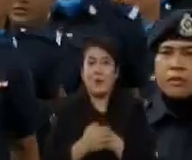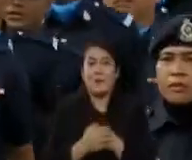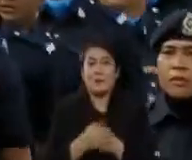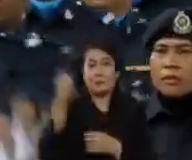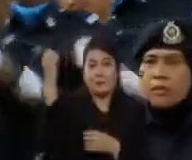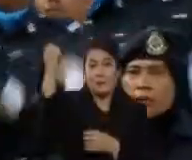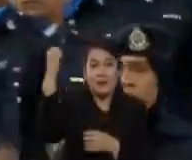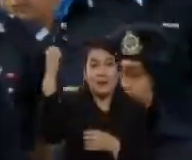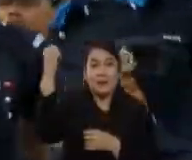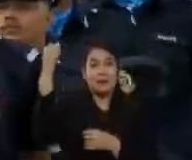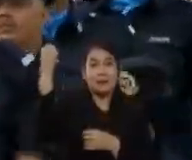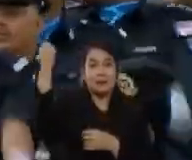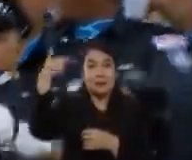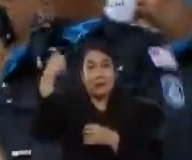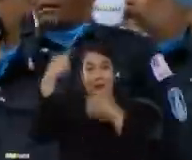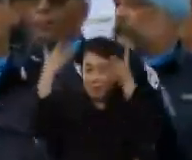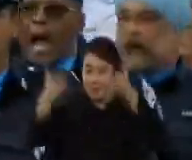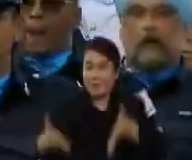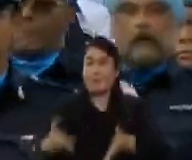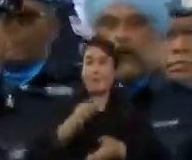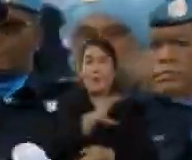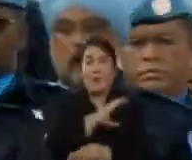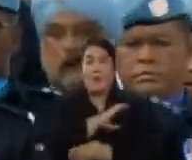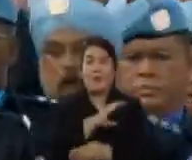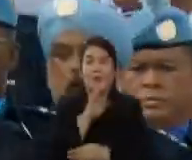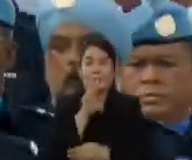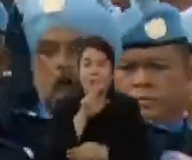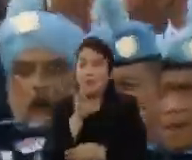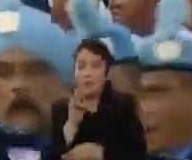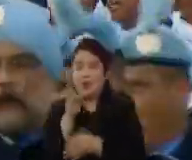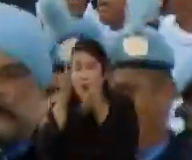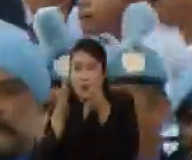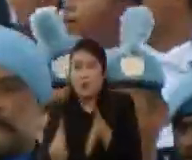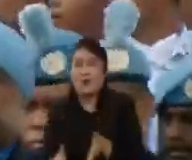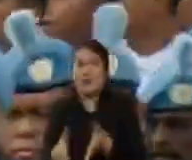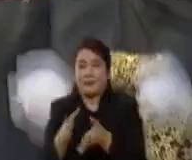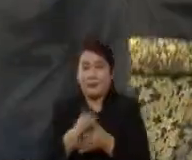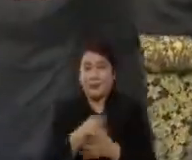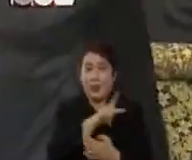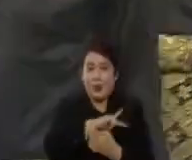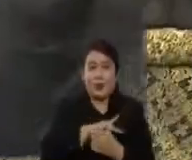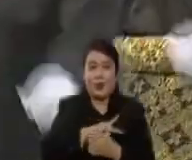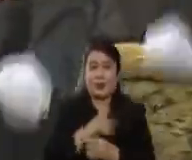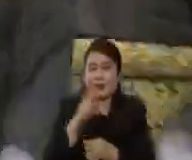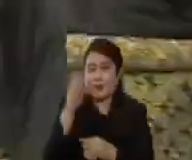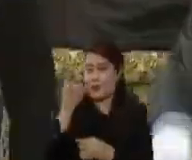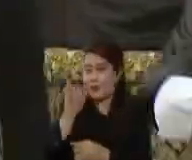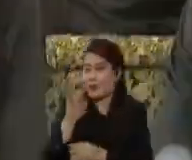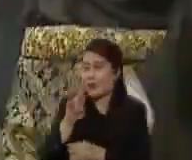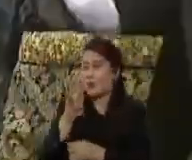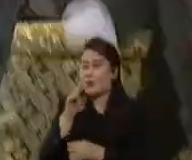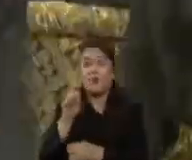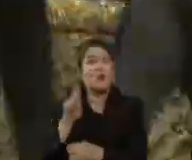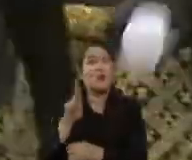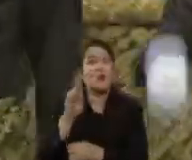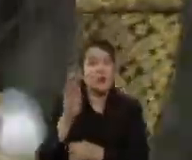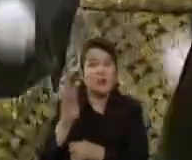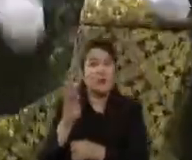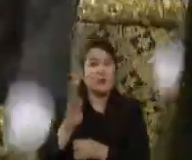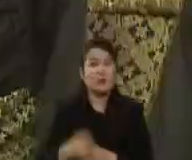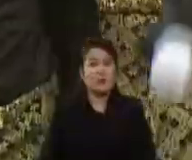dengan kekuatan 73 pesara diketuai DSP Pesara Muhammad Yusof bin Hashim.